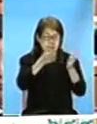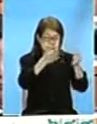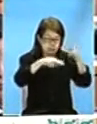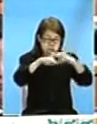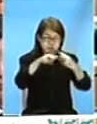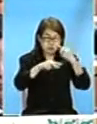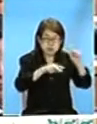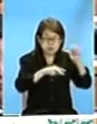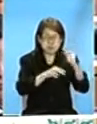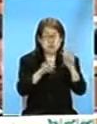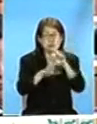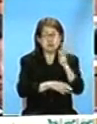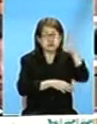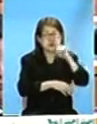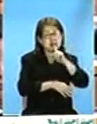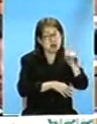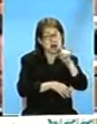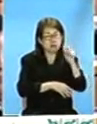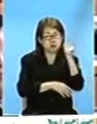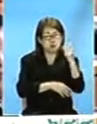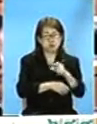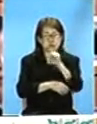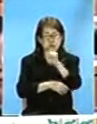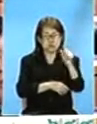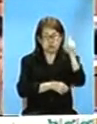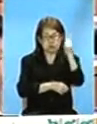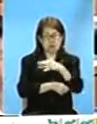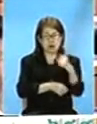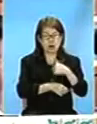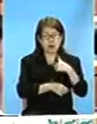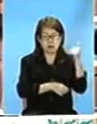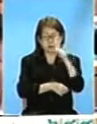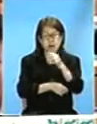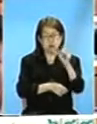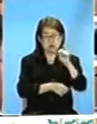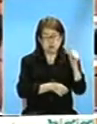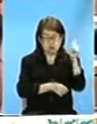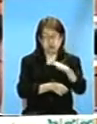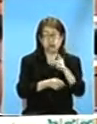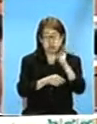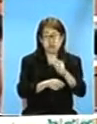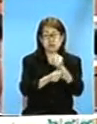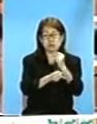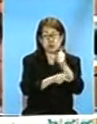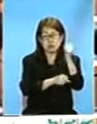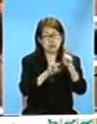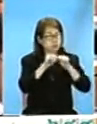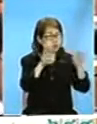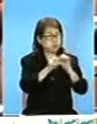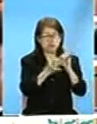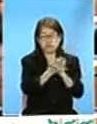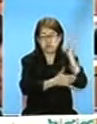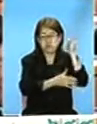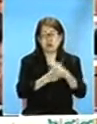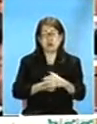กระทู้สสจึงทำหน้าที่นี้ได้ดีกว่าในเชิงของระบบครับท่านประธานสว